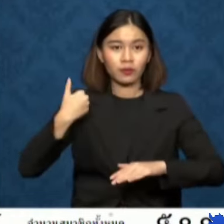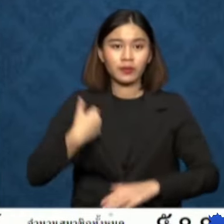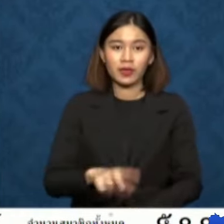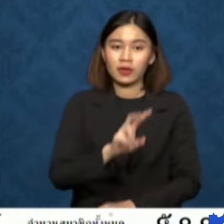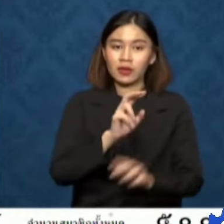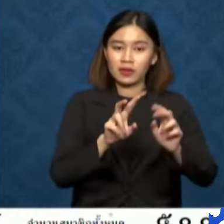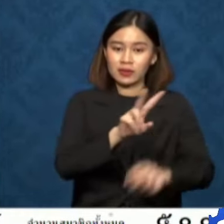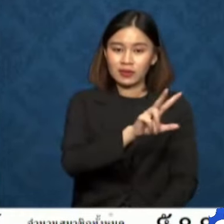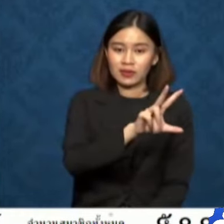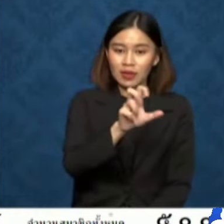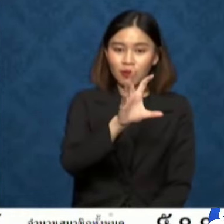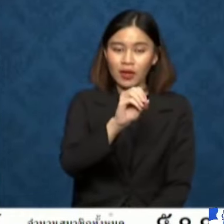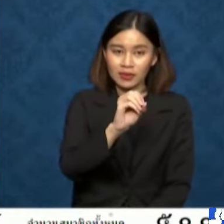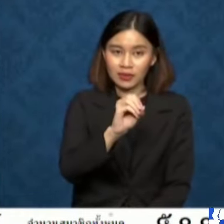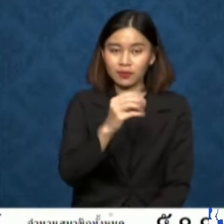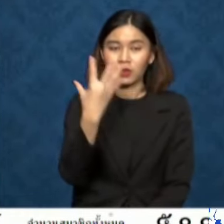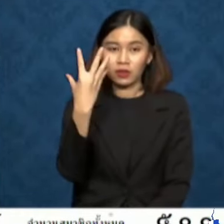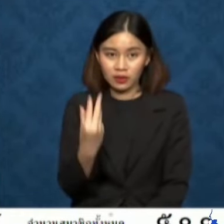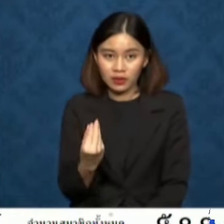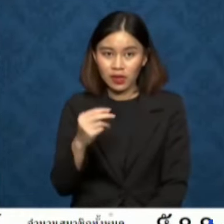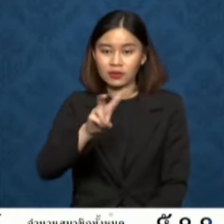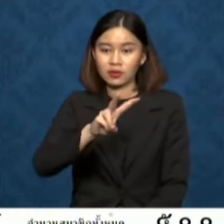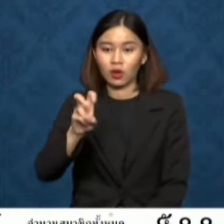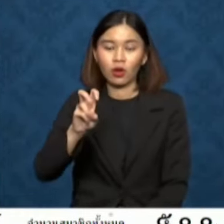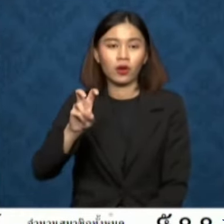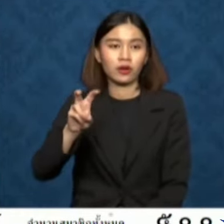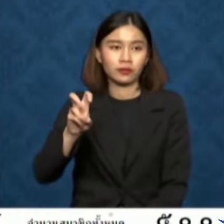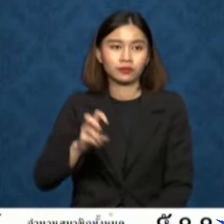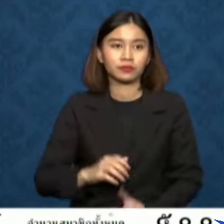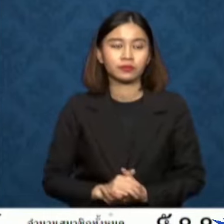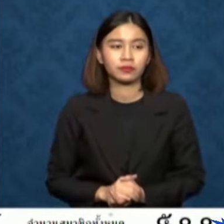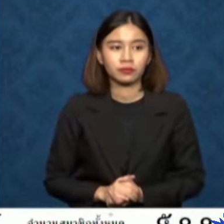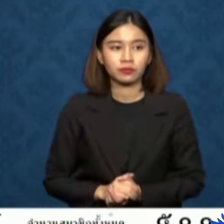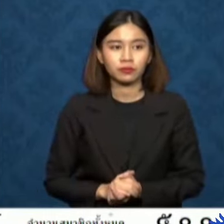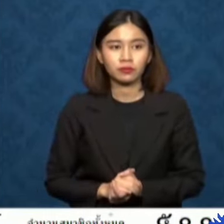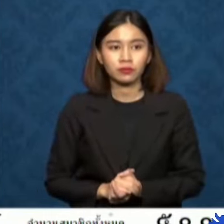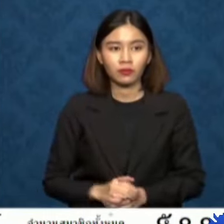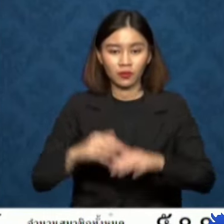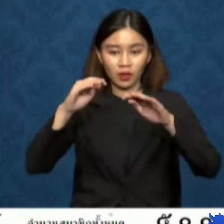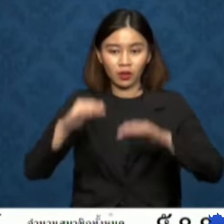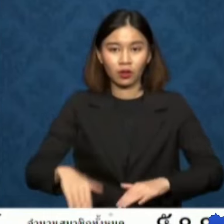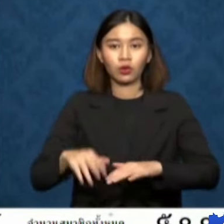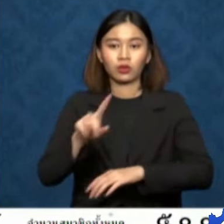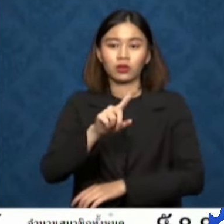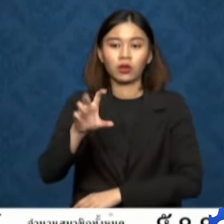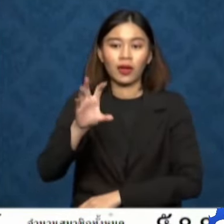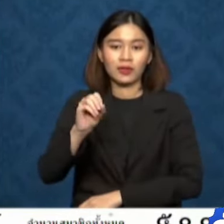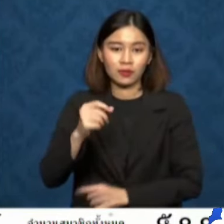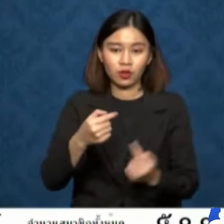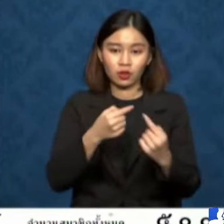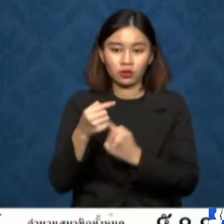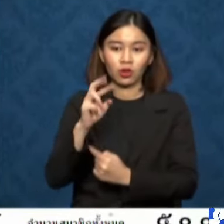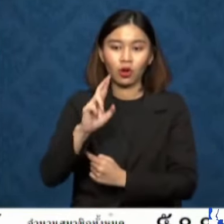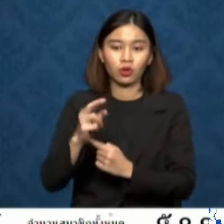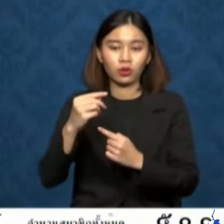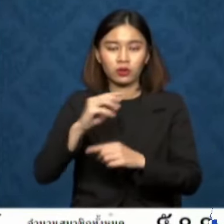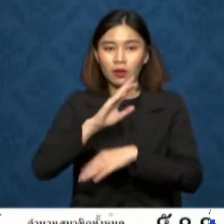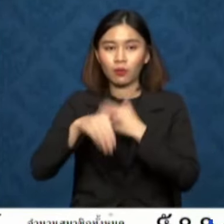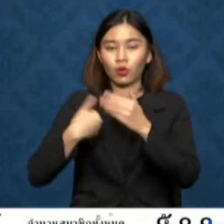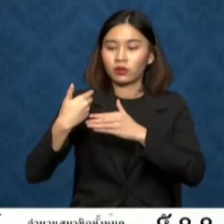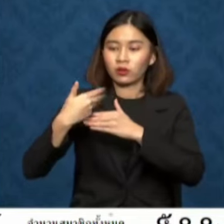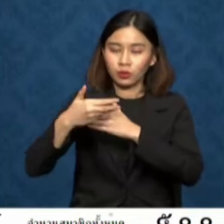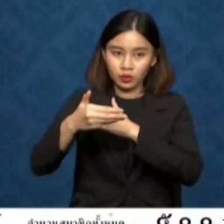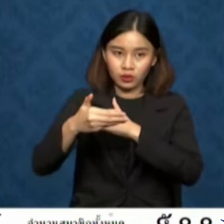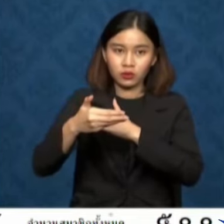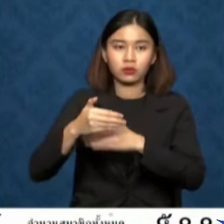2 350นายเหลือ 200นายครับลดลง150คนต่อรุ่นนับตตั้งแต่ตอนนั้นเป็น